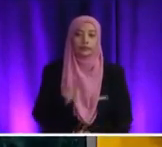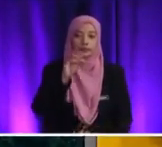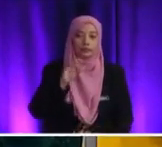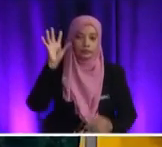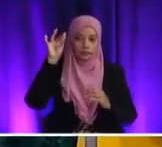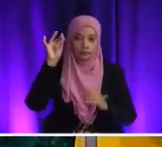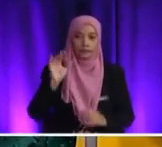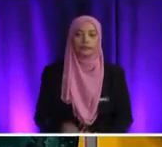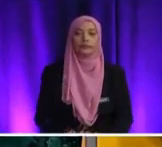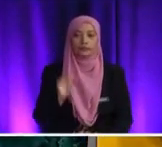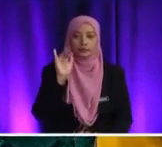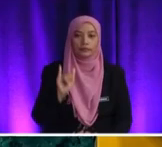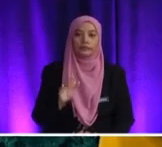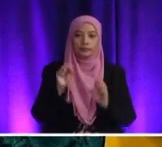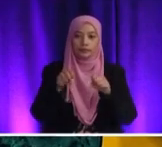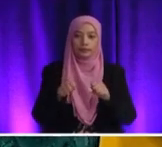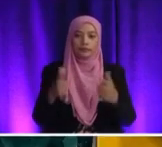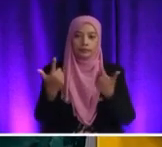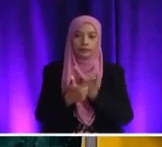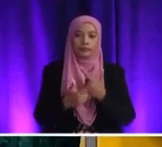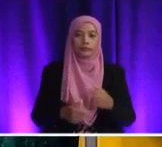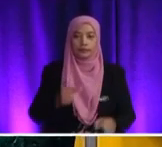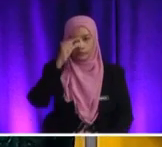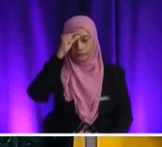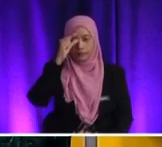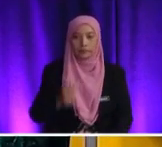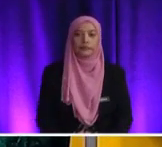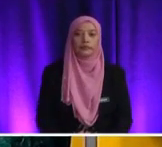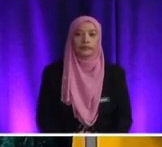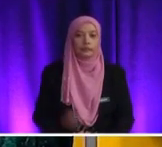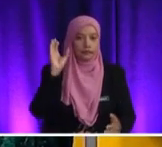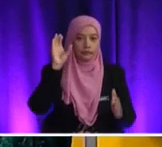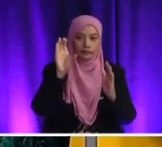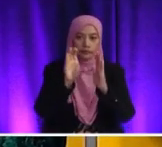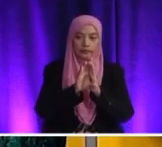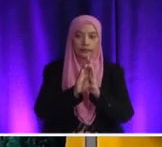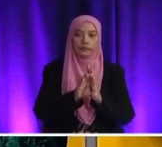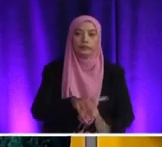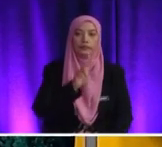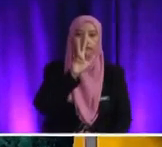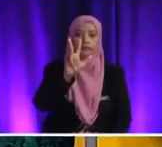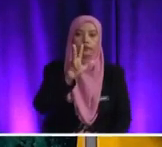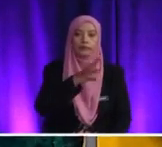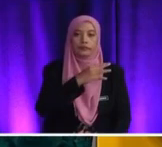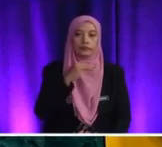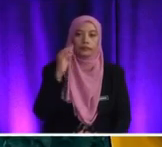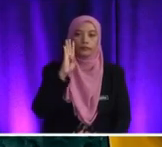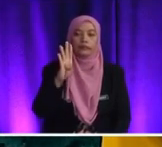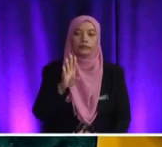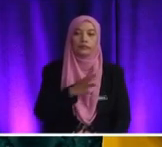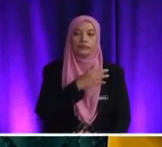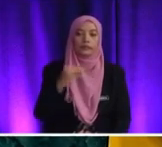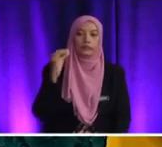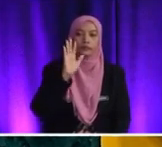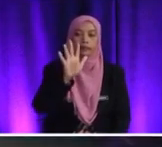banyak yang beli lawan Abang biji file Ayo kita teruskan dengan gambar ya Ah ketiga ke er kelima siapa Enggak